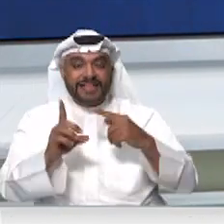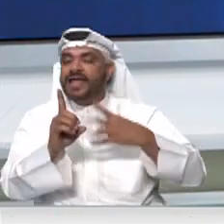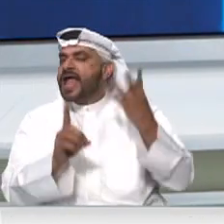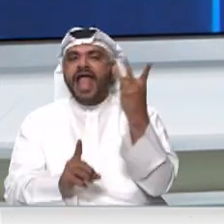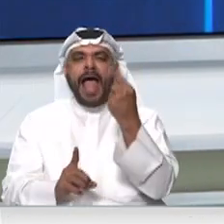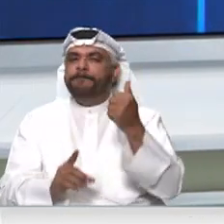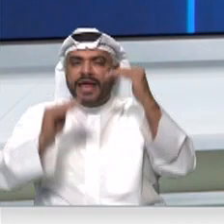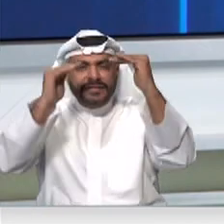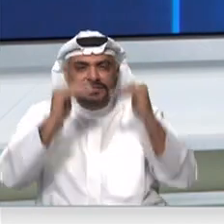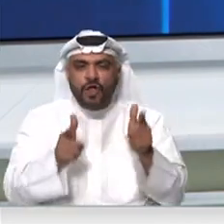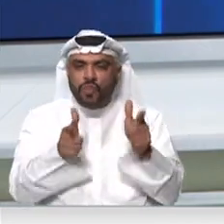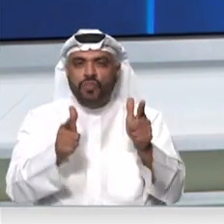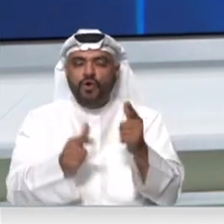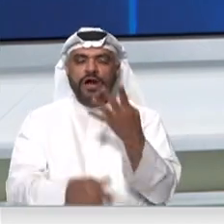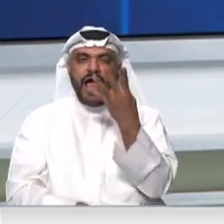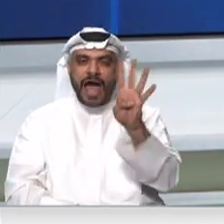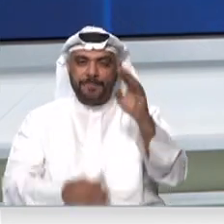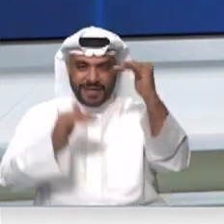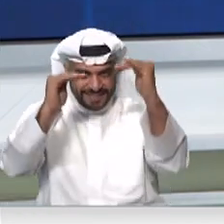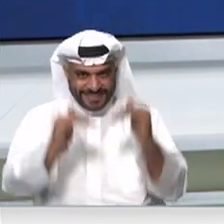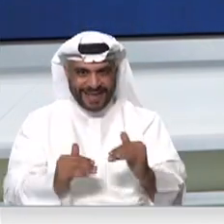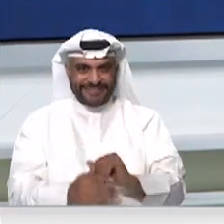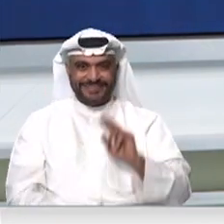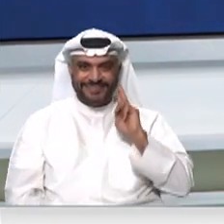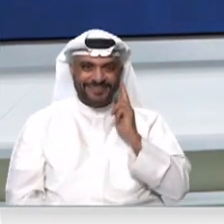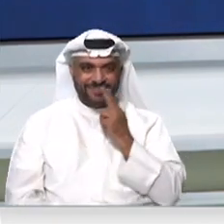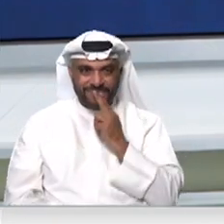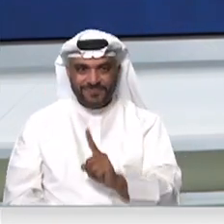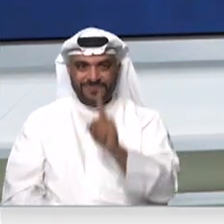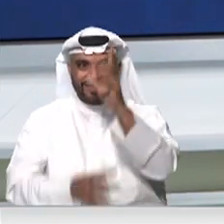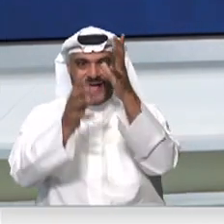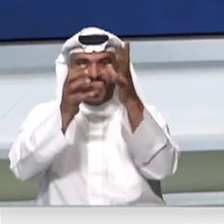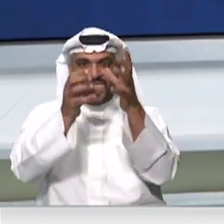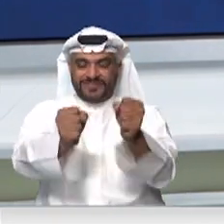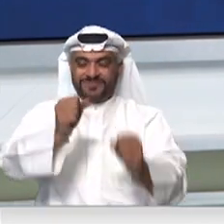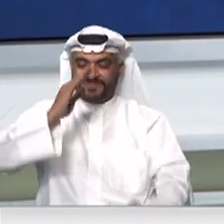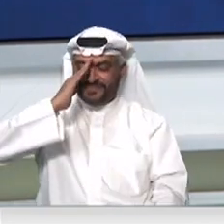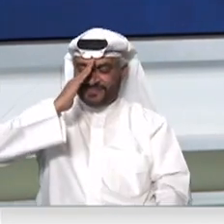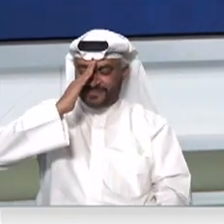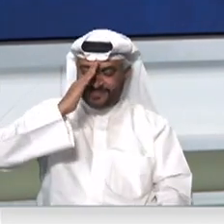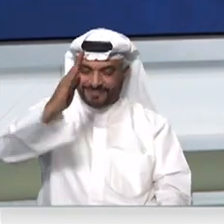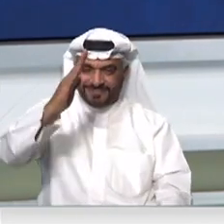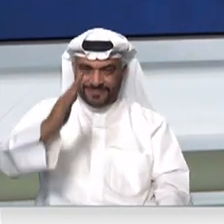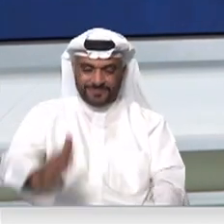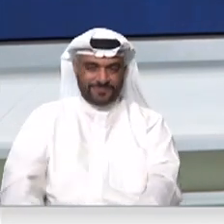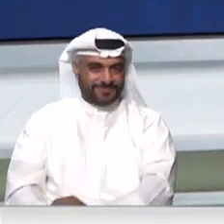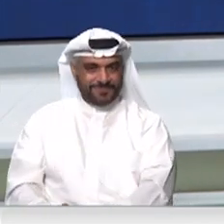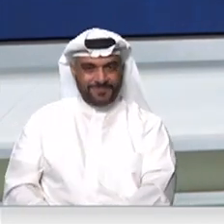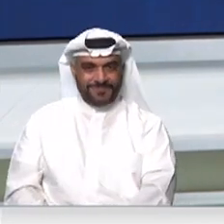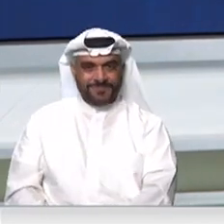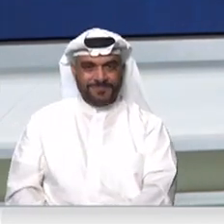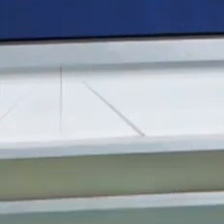خلال الايام القادمه باذن الله نشرتنا الجويه تنتهي والان نعود للطرف الاخر من الاستديو لاستكمال النشره